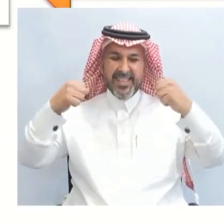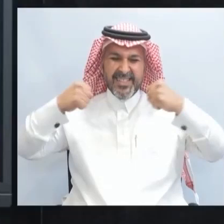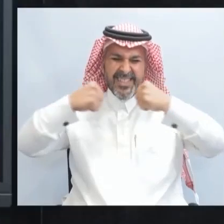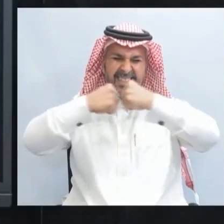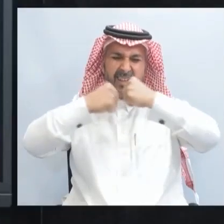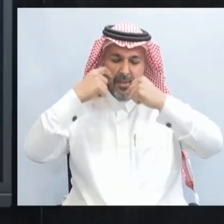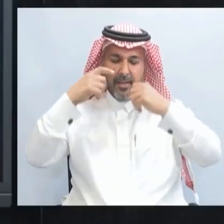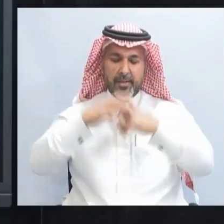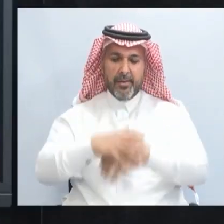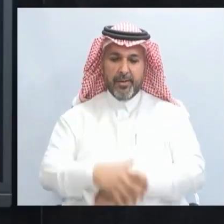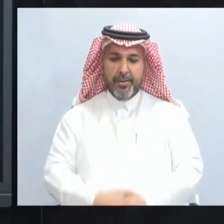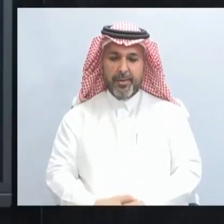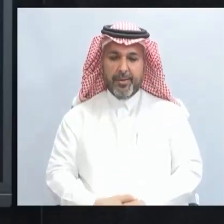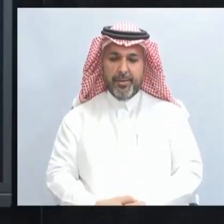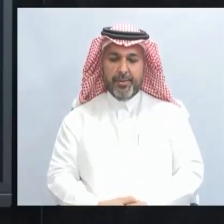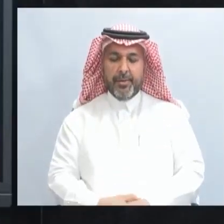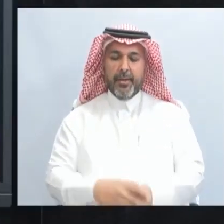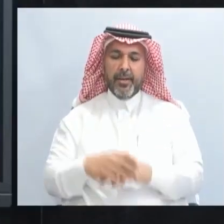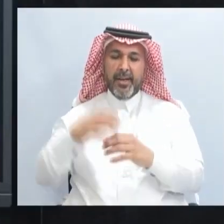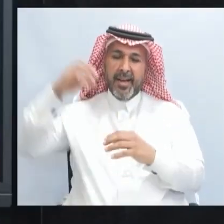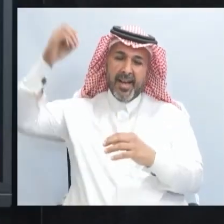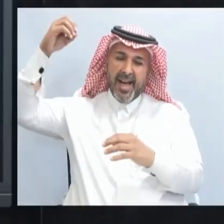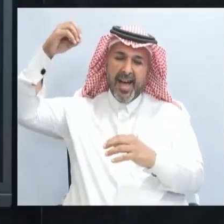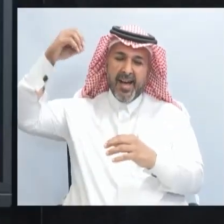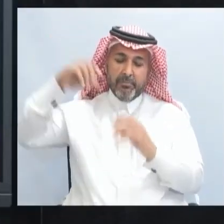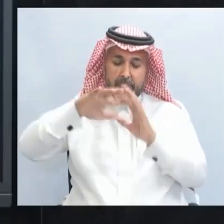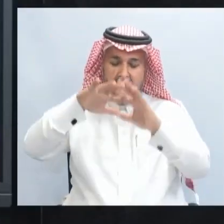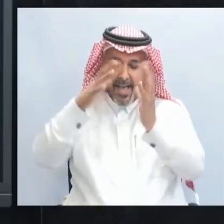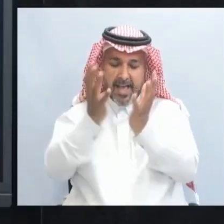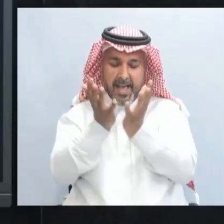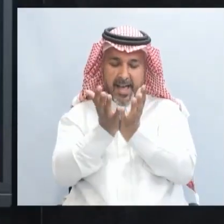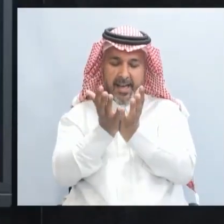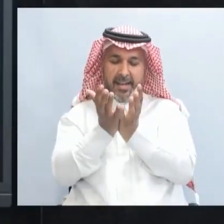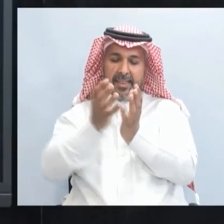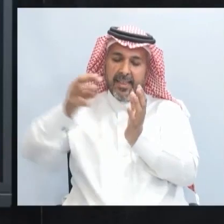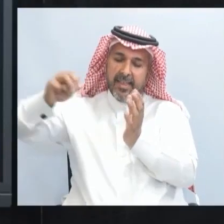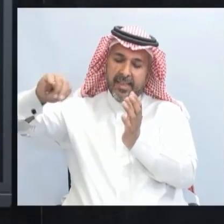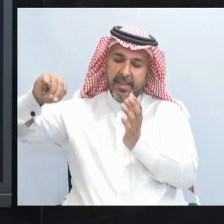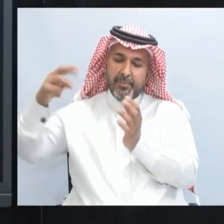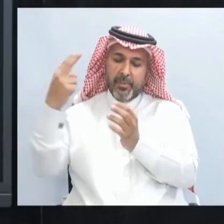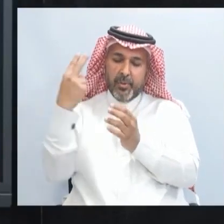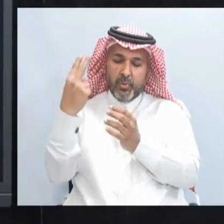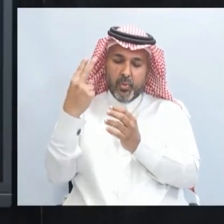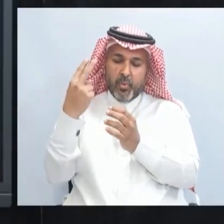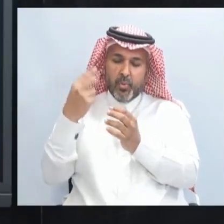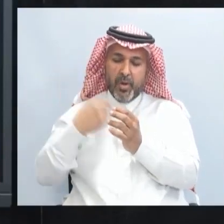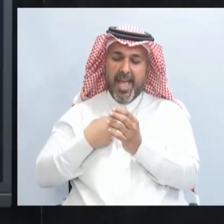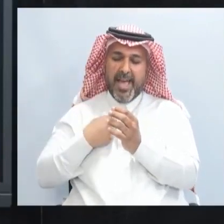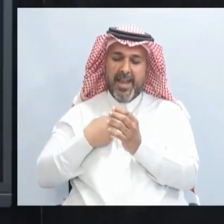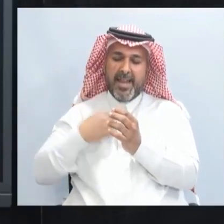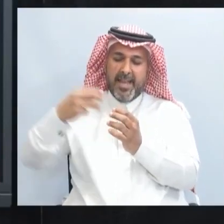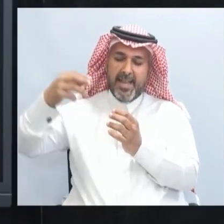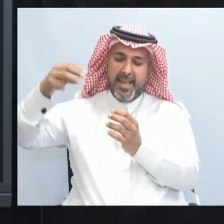والارض انا كتلتي ام 1 الارض كتلتها ام 2 فيما بيني وبين الارض يوجد مسافه تعادل نص قطر